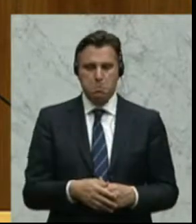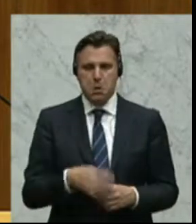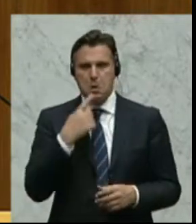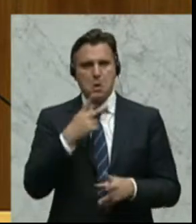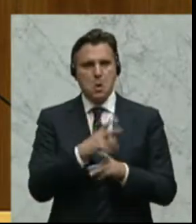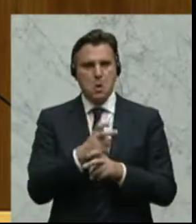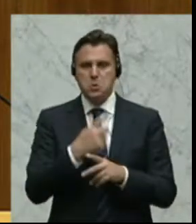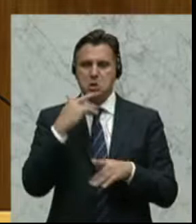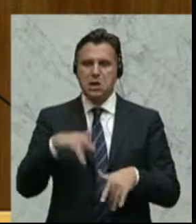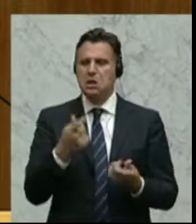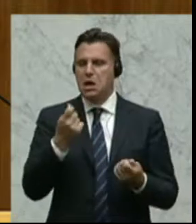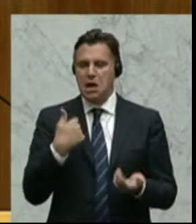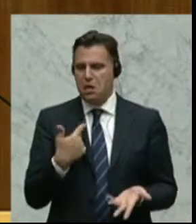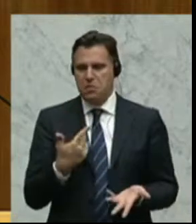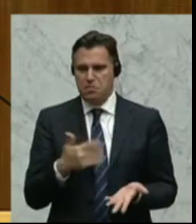haben.